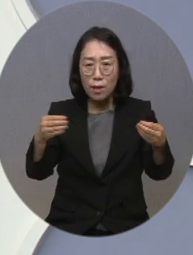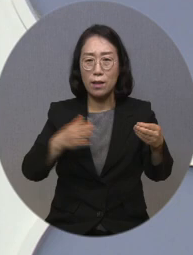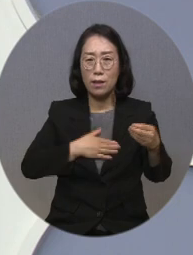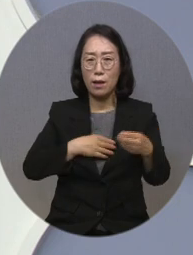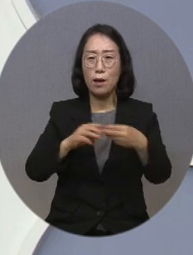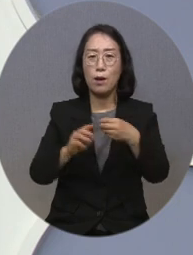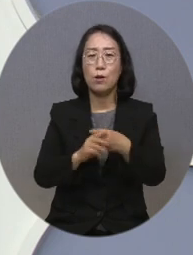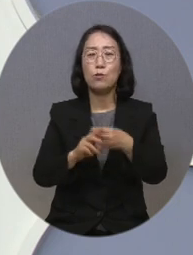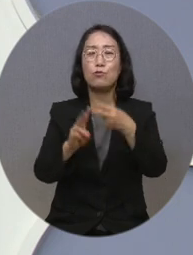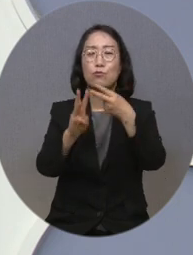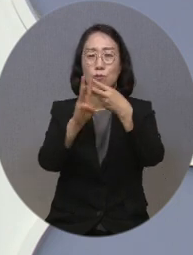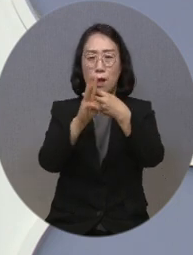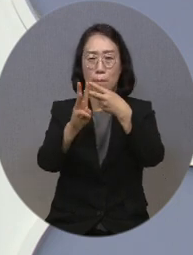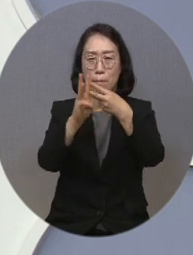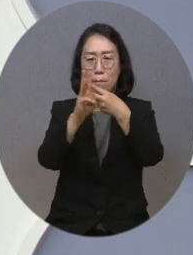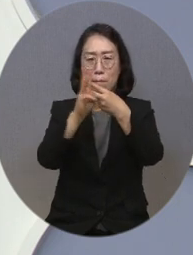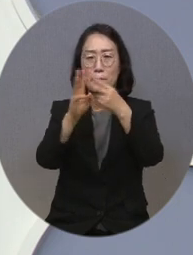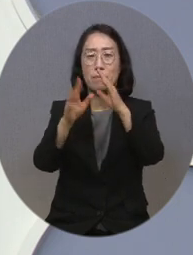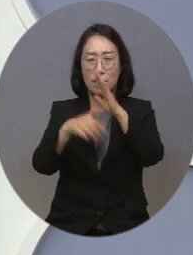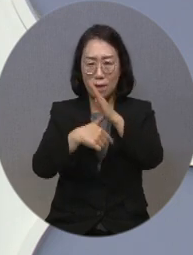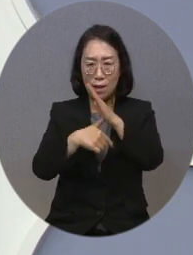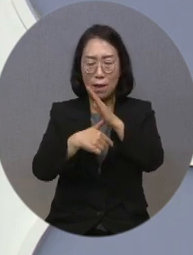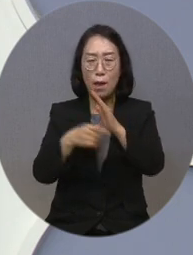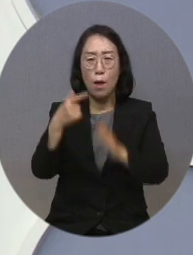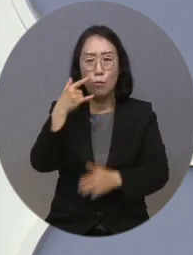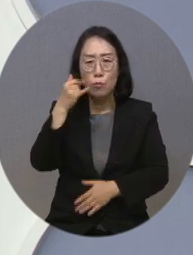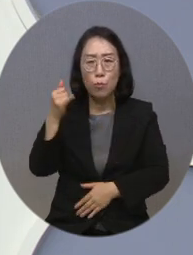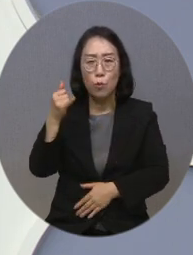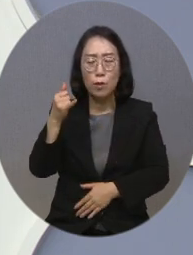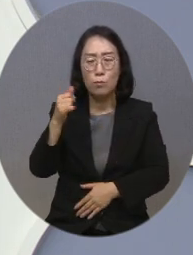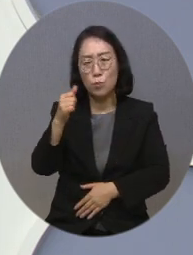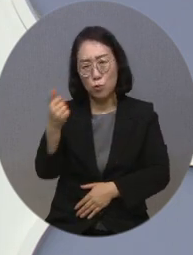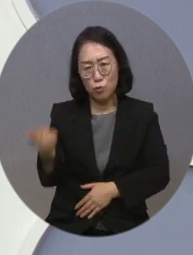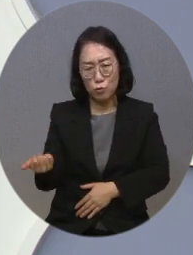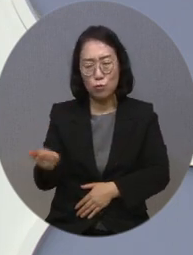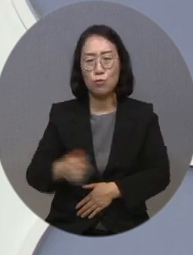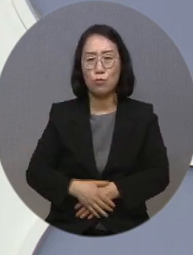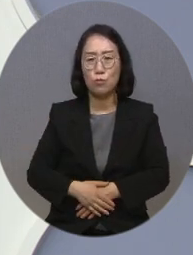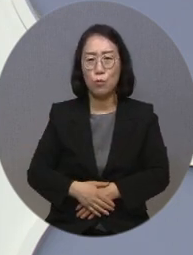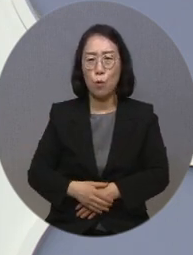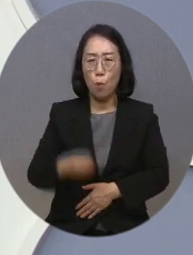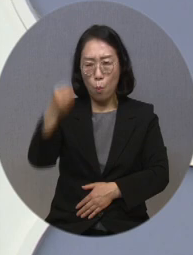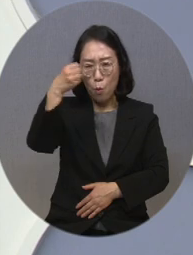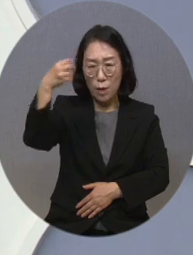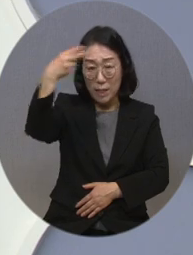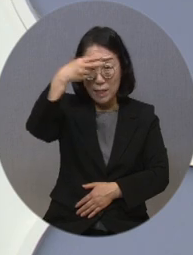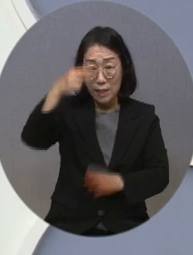중학교 3학년 때 어머니를 잃고 고등학교 2학년인가 그때